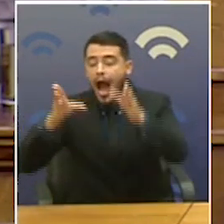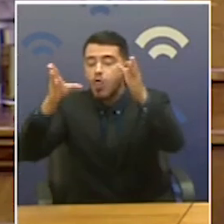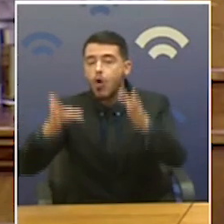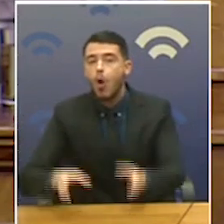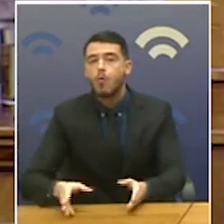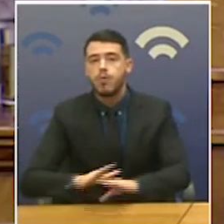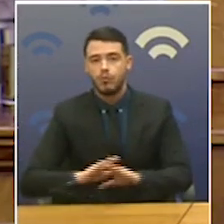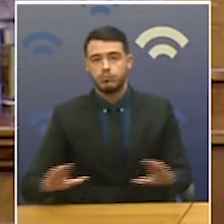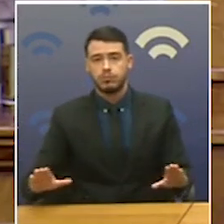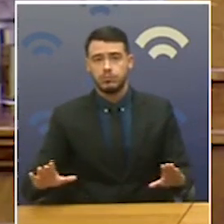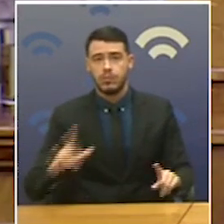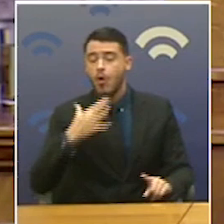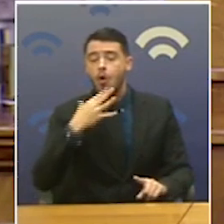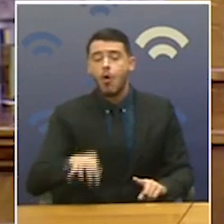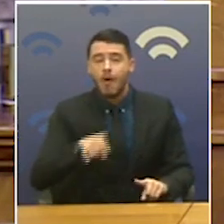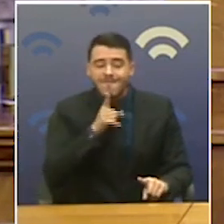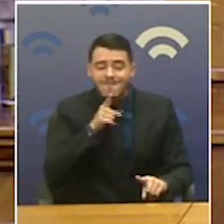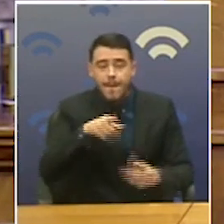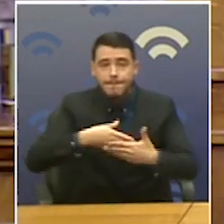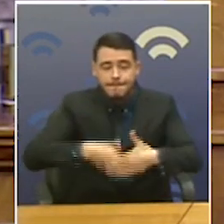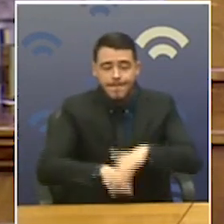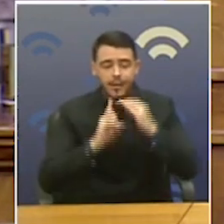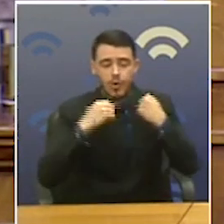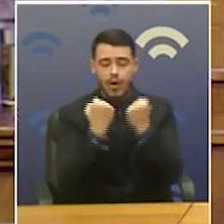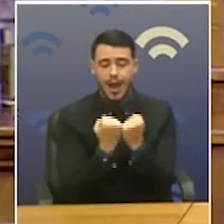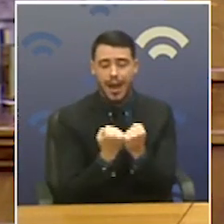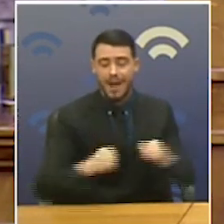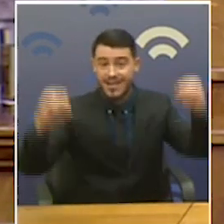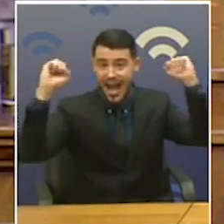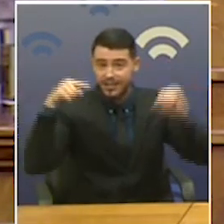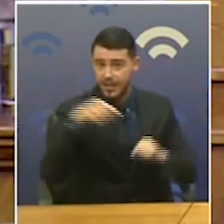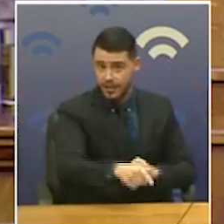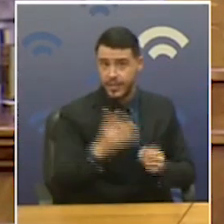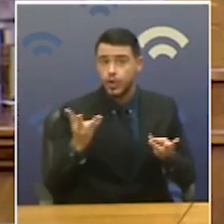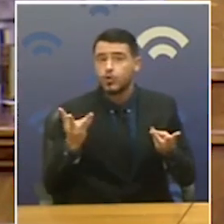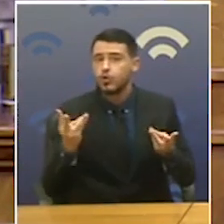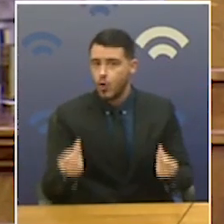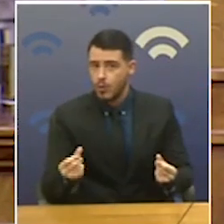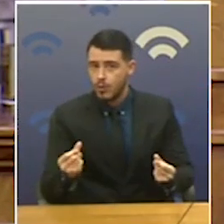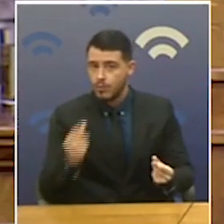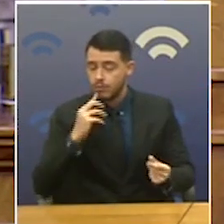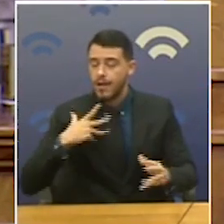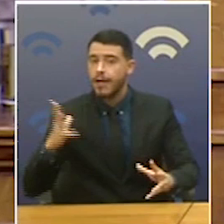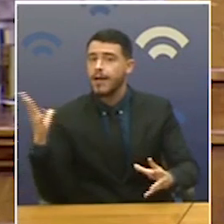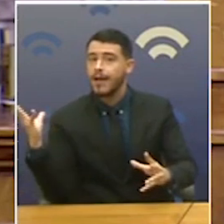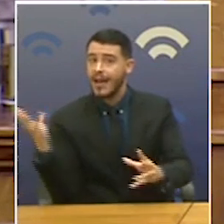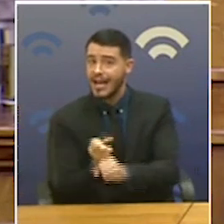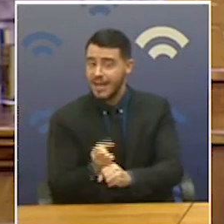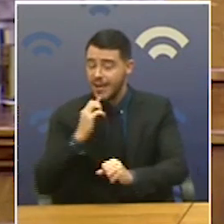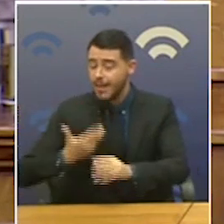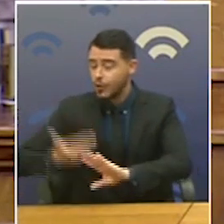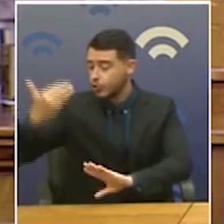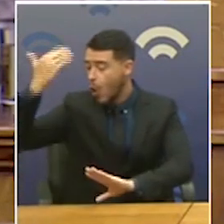το λαμπρότερον και το διδακτικότερον των θεαμάτων, όσα παριστάνει επί της κοινής του χρόνου η